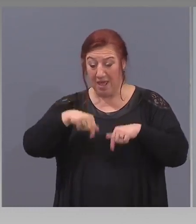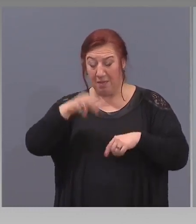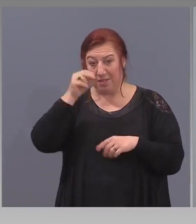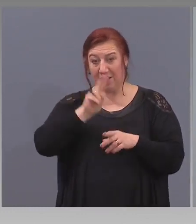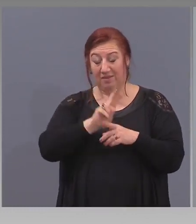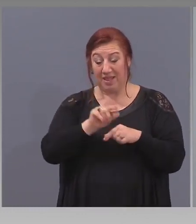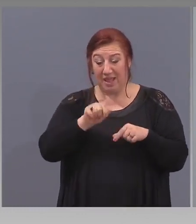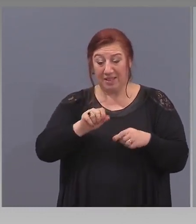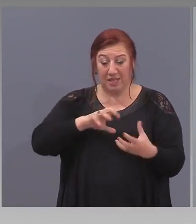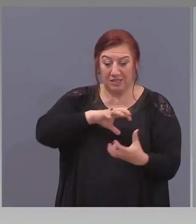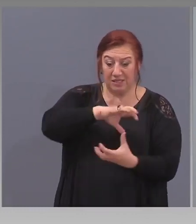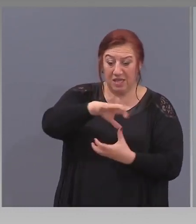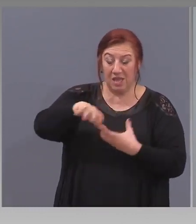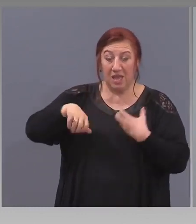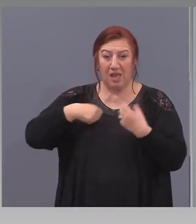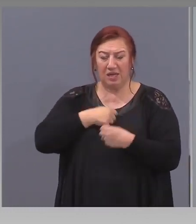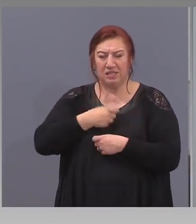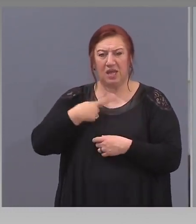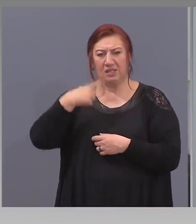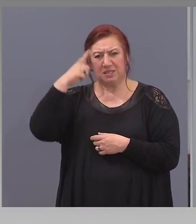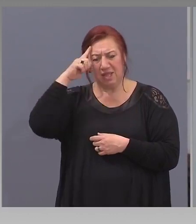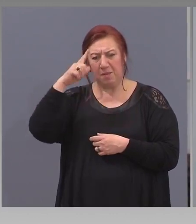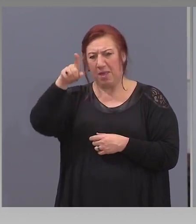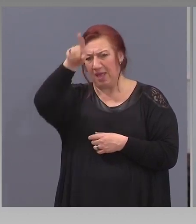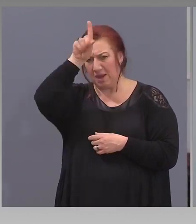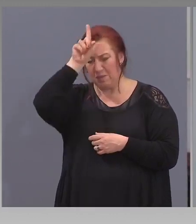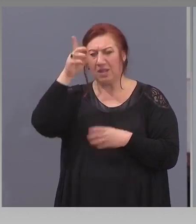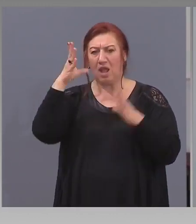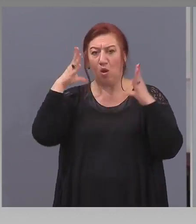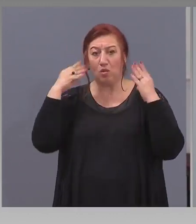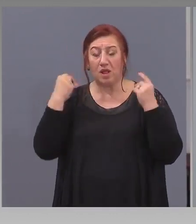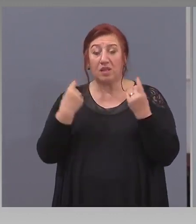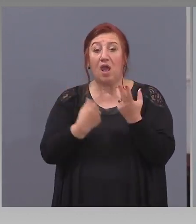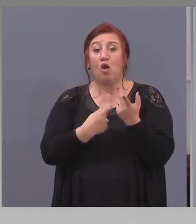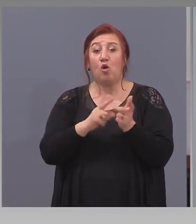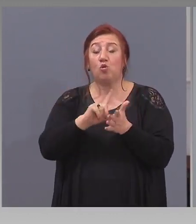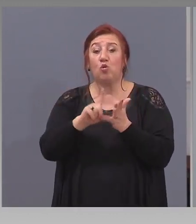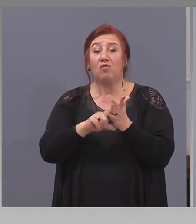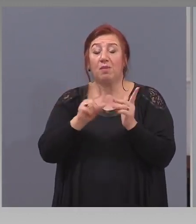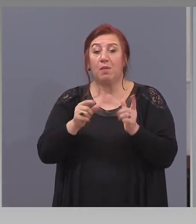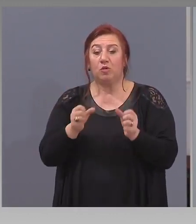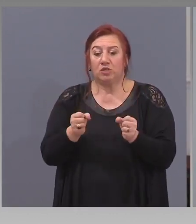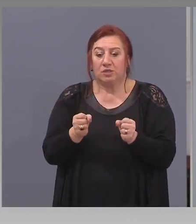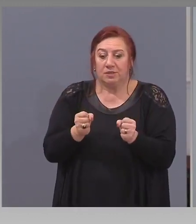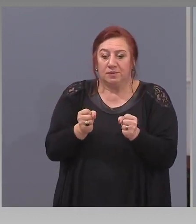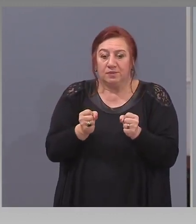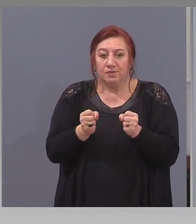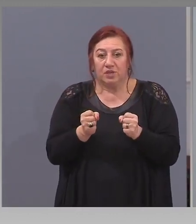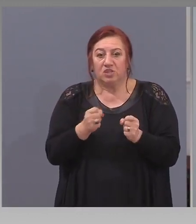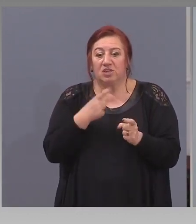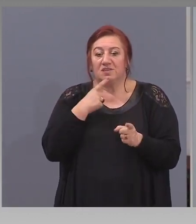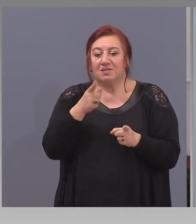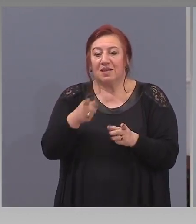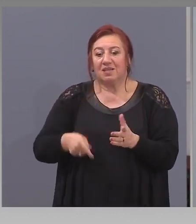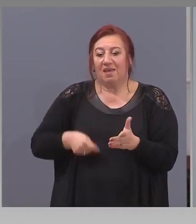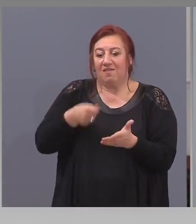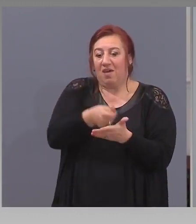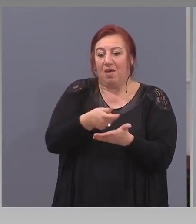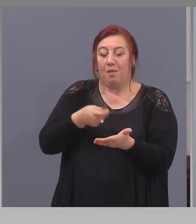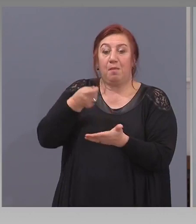знам колко и Германия, Холандия, колко време ще могат да удържат на такива плащания.